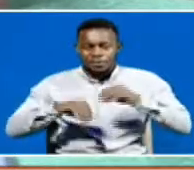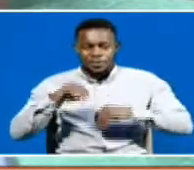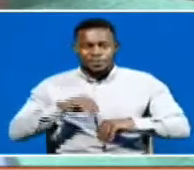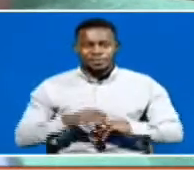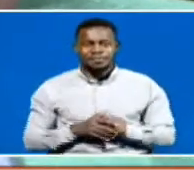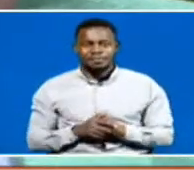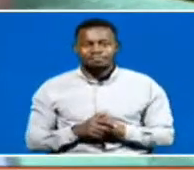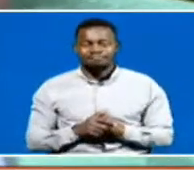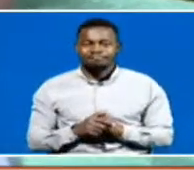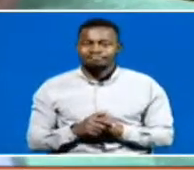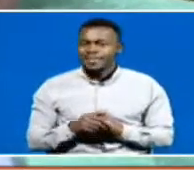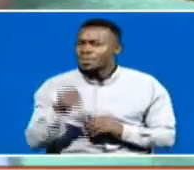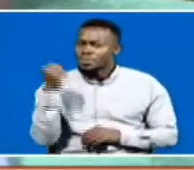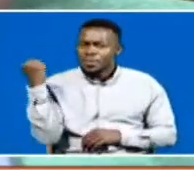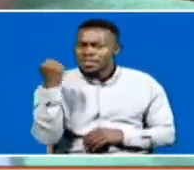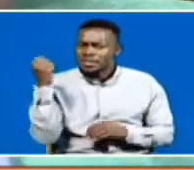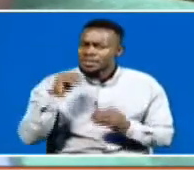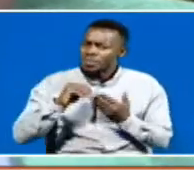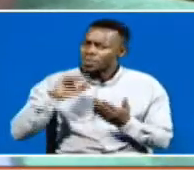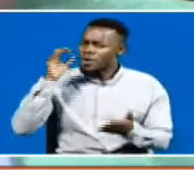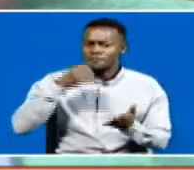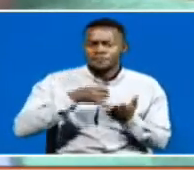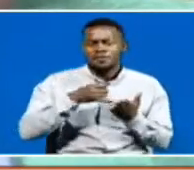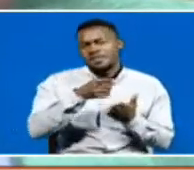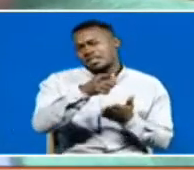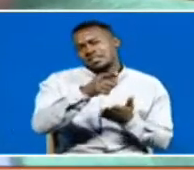sort of politicized later